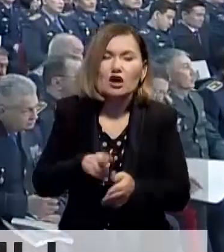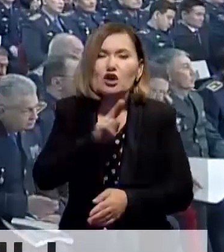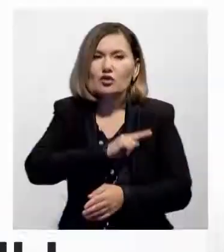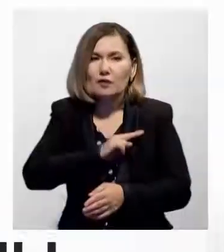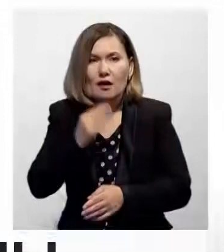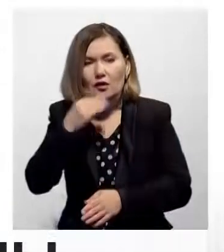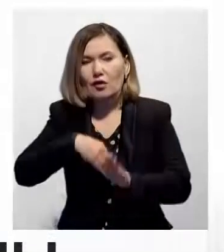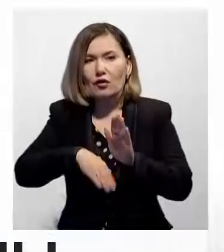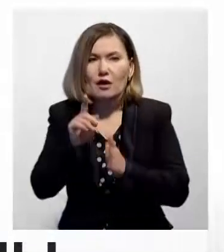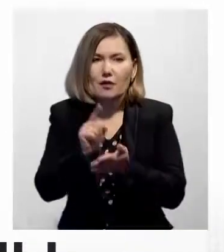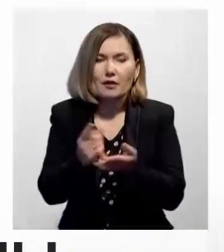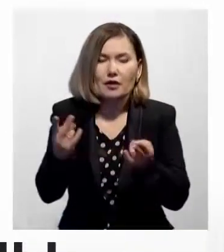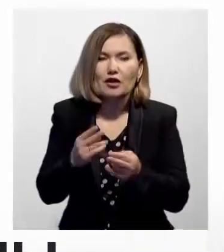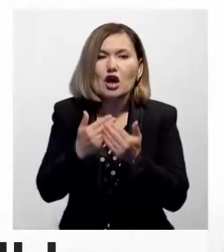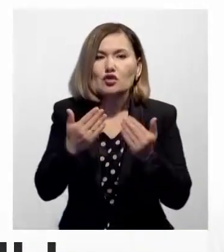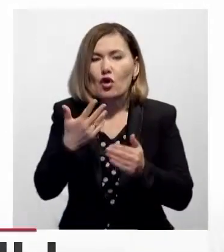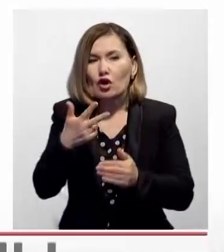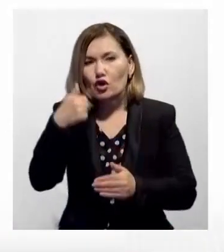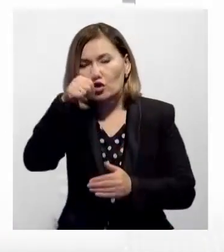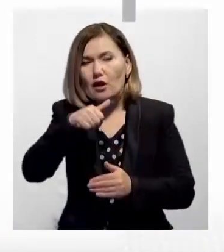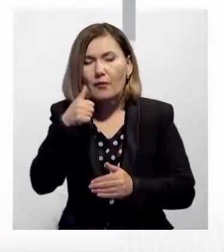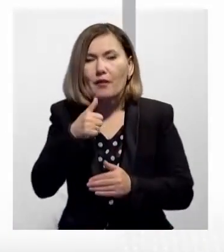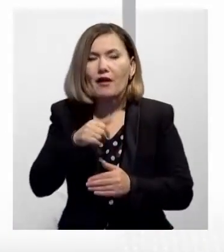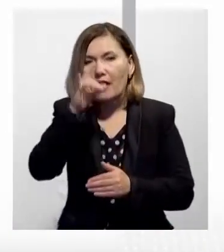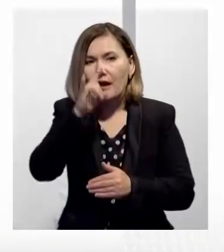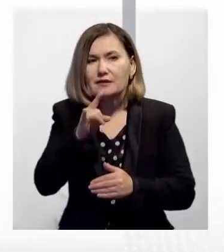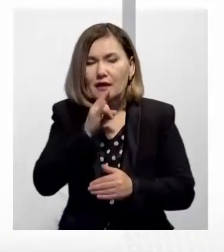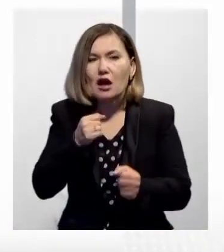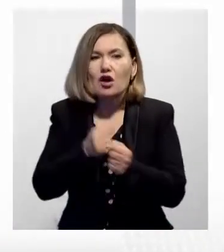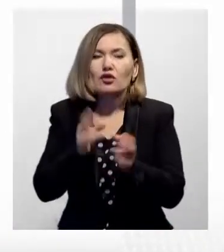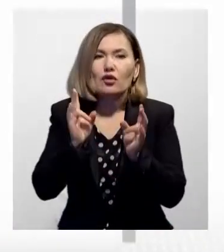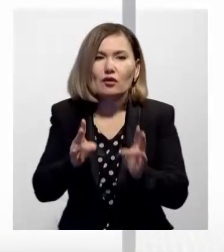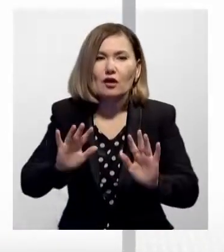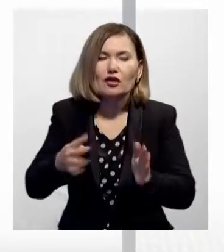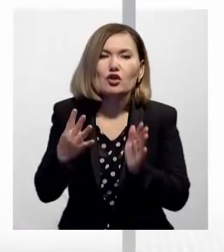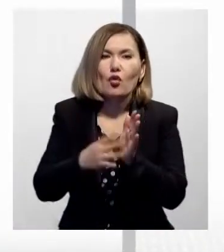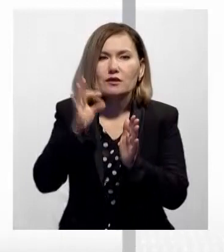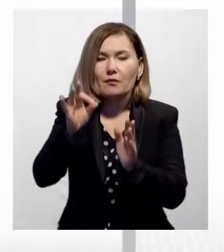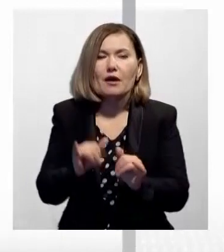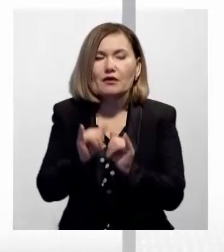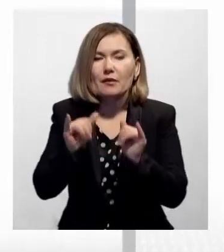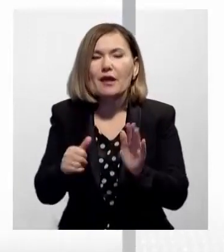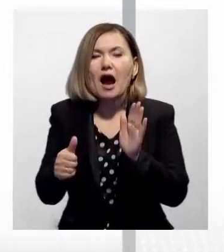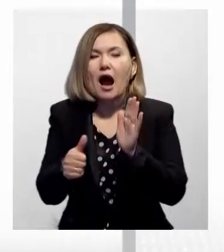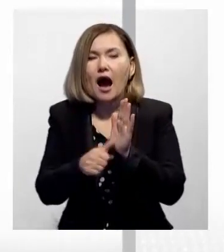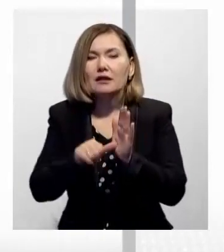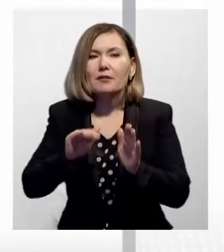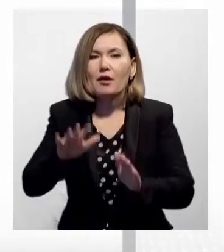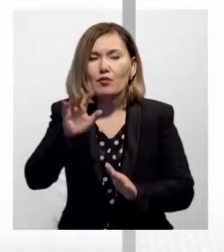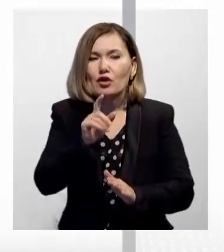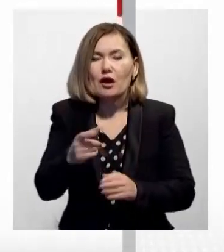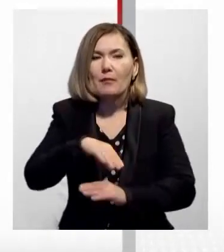үшін керек. Елде соңғы 3 жылда көлік апаты көбейді. 9%-ға өскен. Салдарынан 6,5 мың азамат қаза